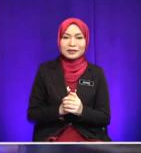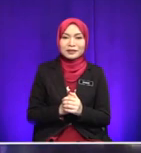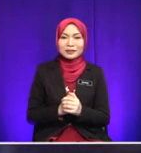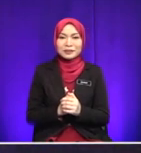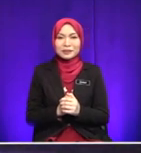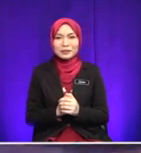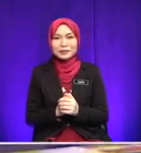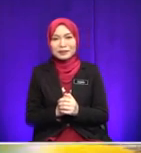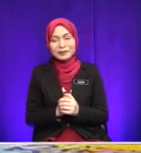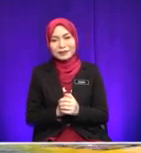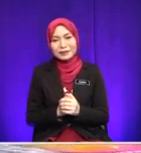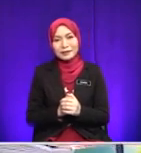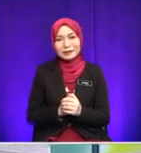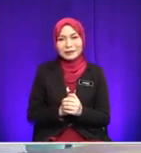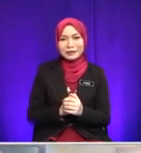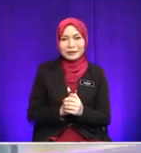kesejahteraan.